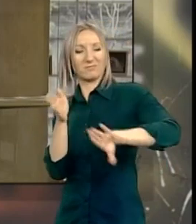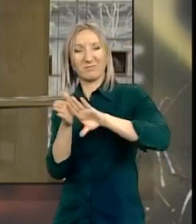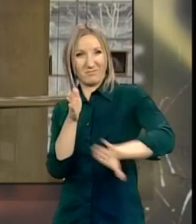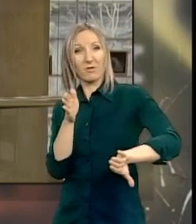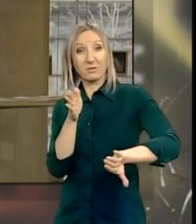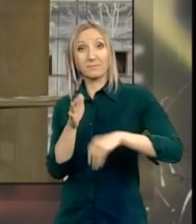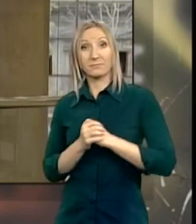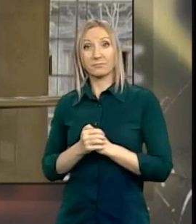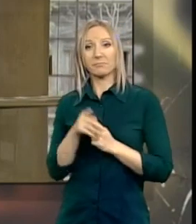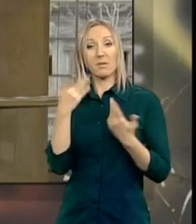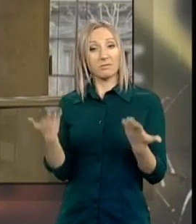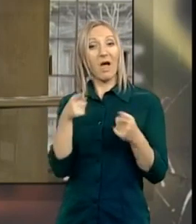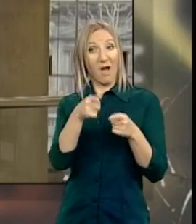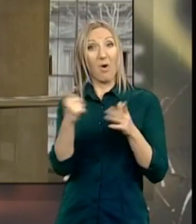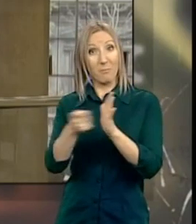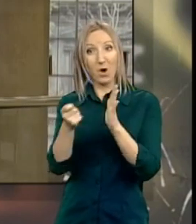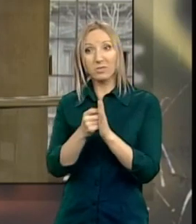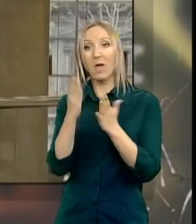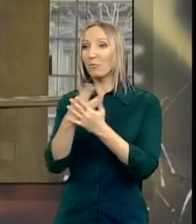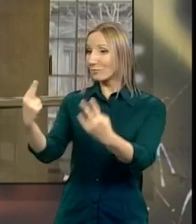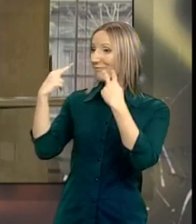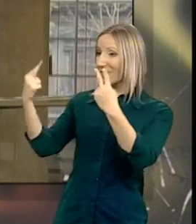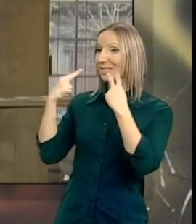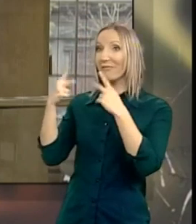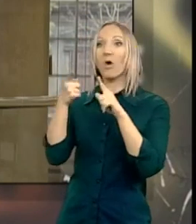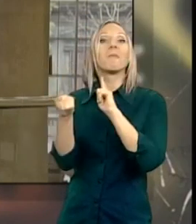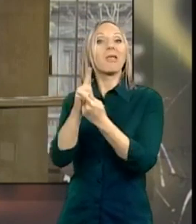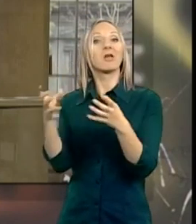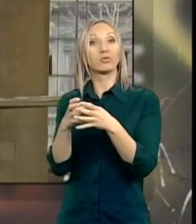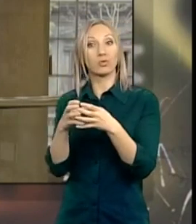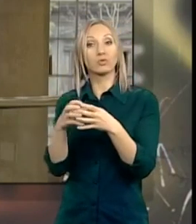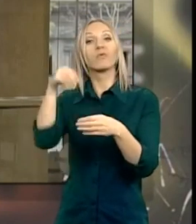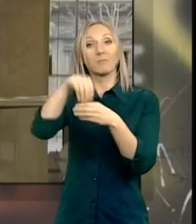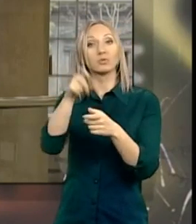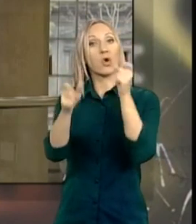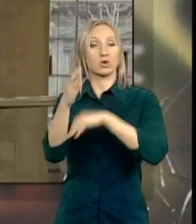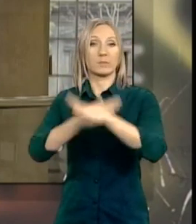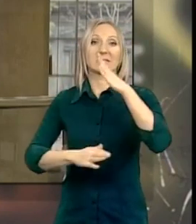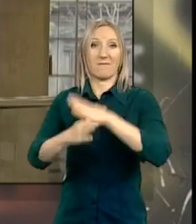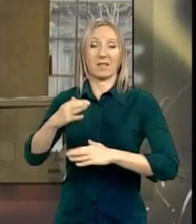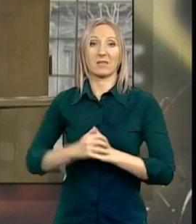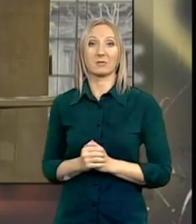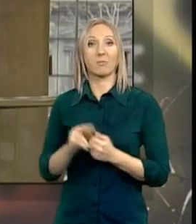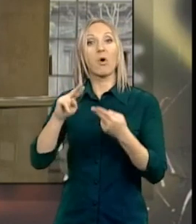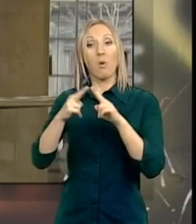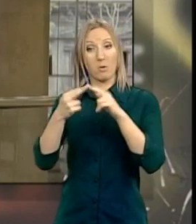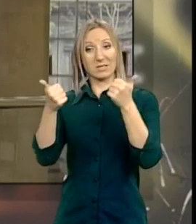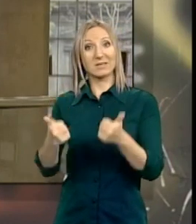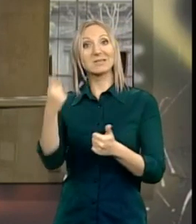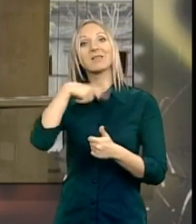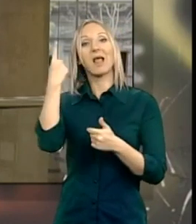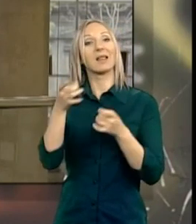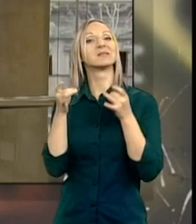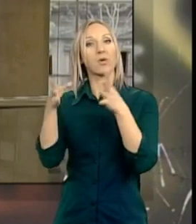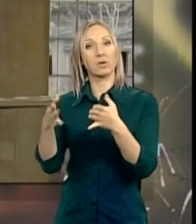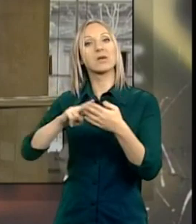vidljiviji, zarađuju za život i menjaju društvo. Među njima su i osobe s invaliditetom. Upoznajte lice ulice,